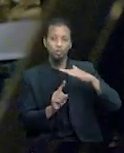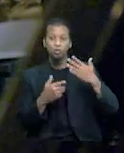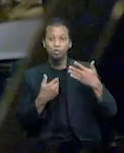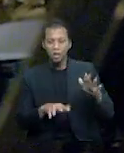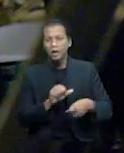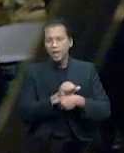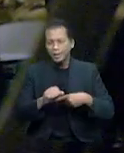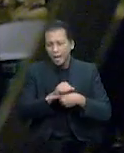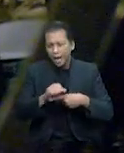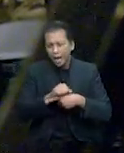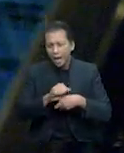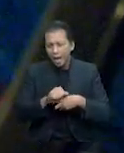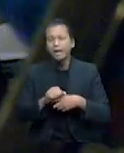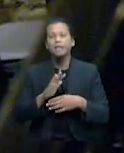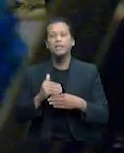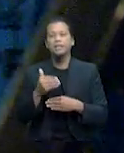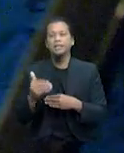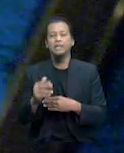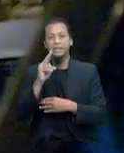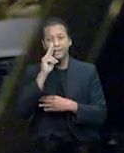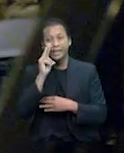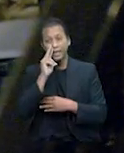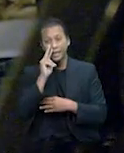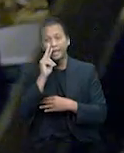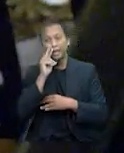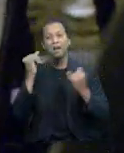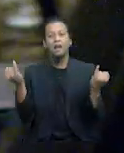laga persahabatan lawan Indonesia Senin besok di Stadion